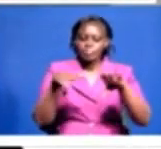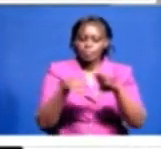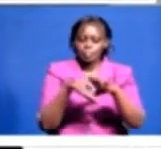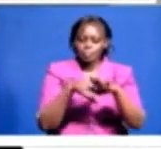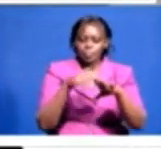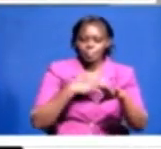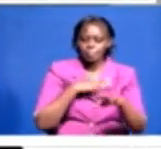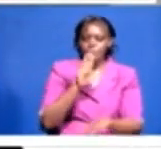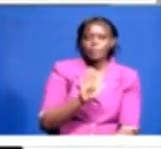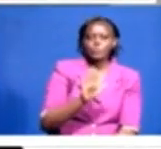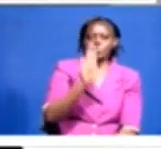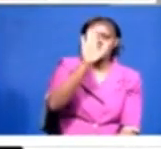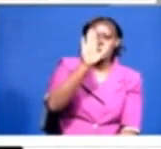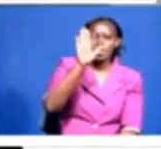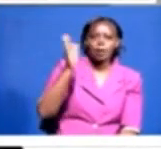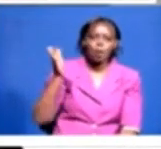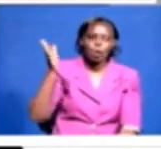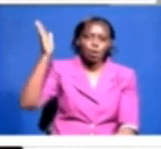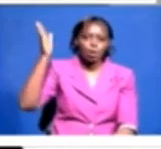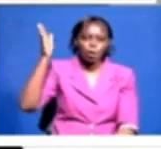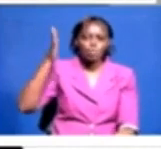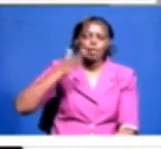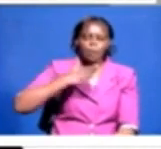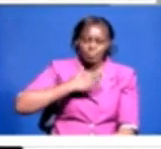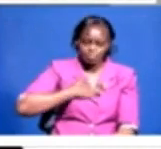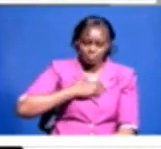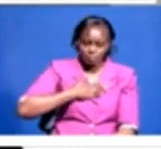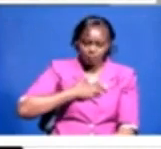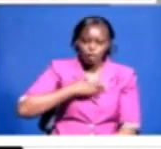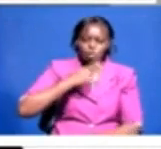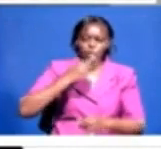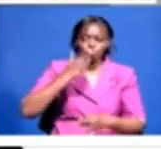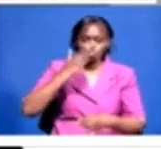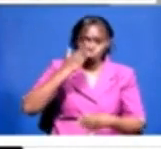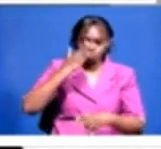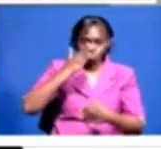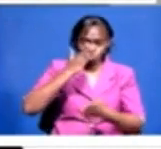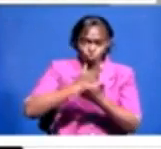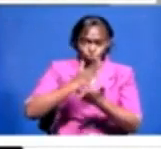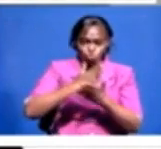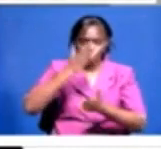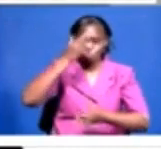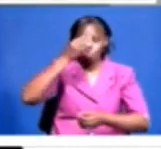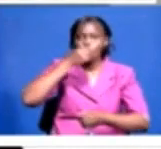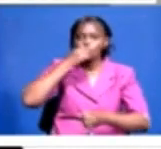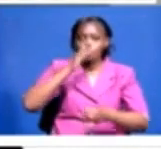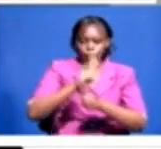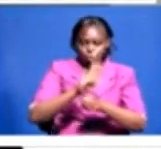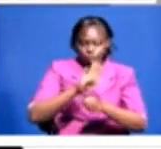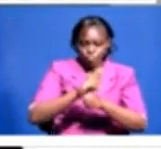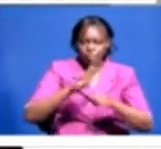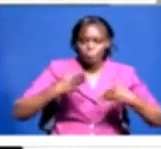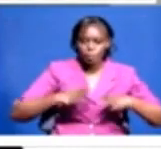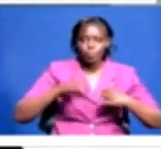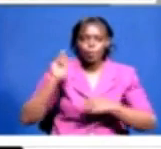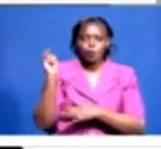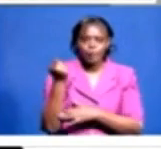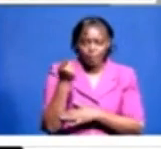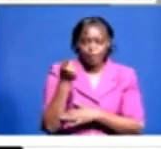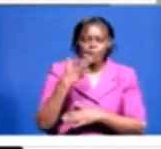Mwenyezi Mungu kwamba nitakuwa mwaminifu na mtiifu kwa watu wa Jamhuri ya Kenya, kwamba